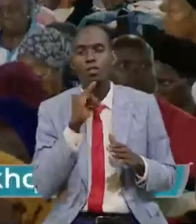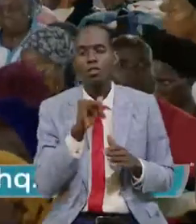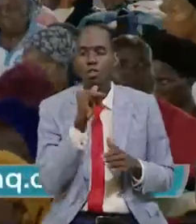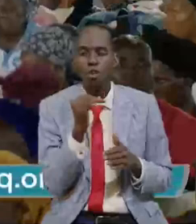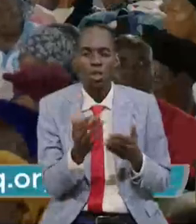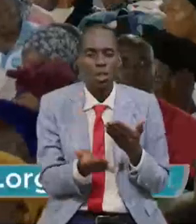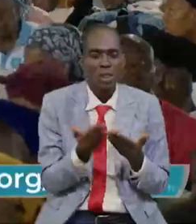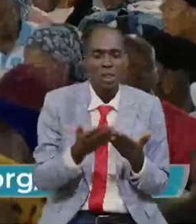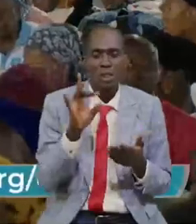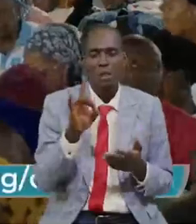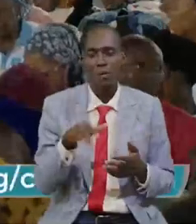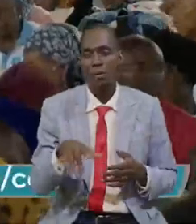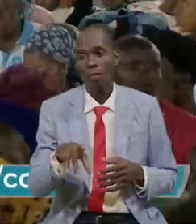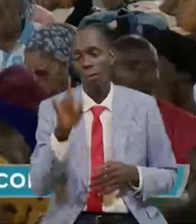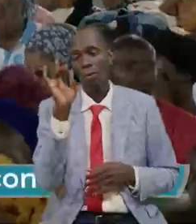Si